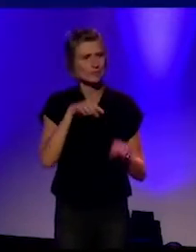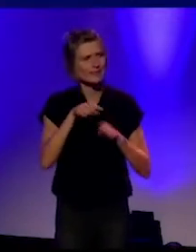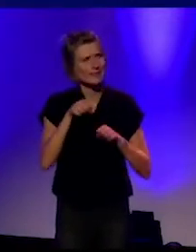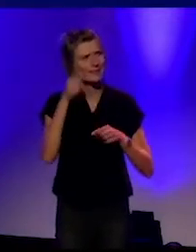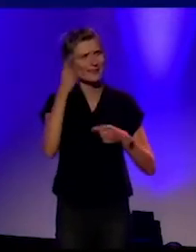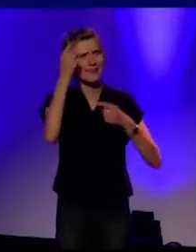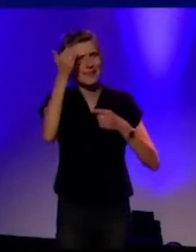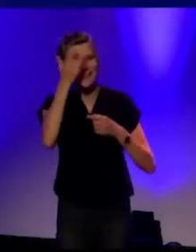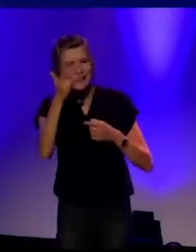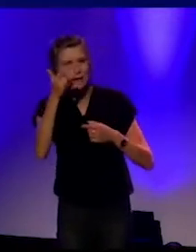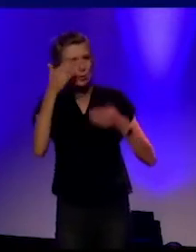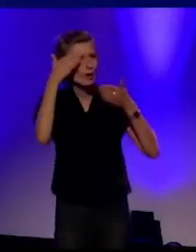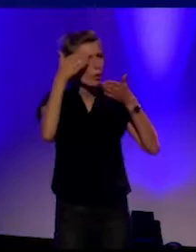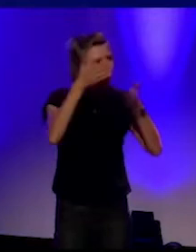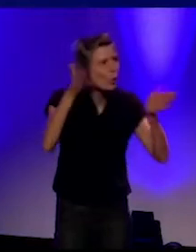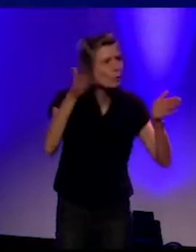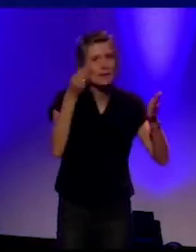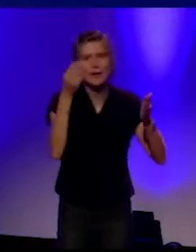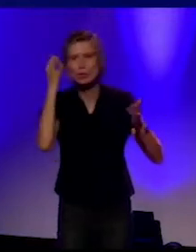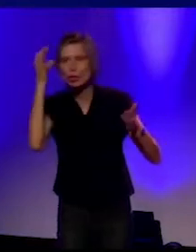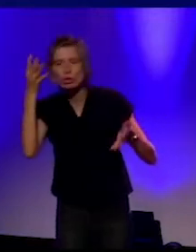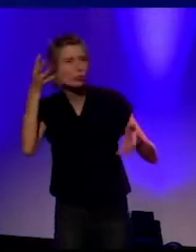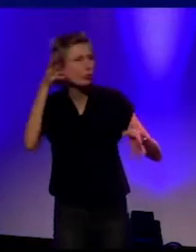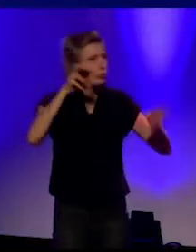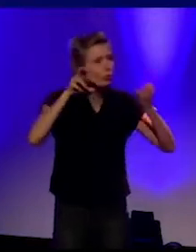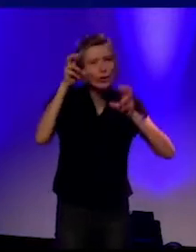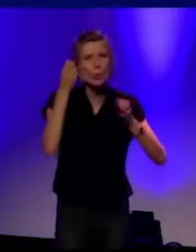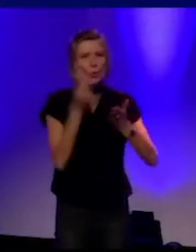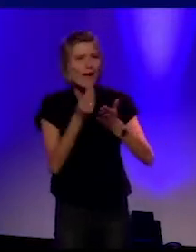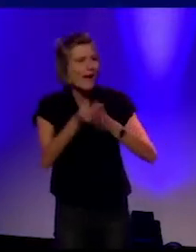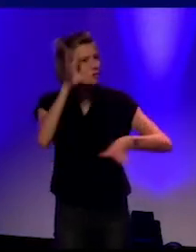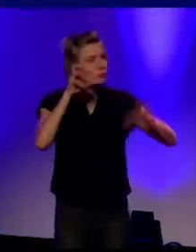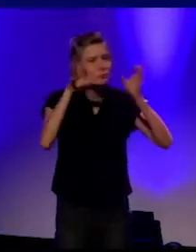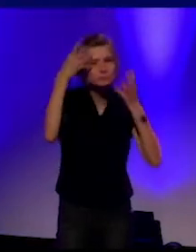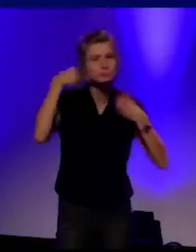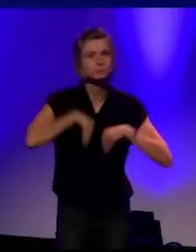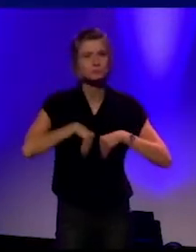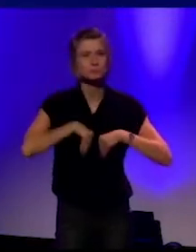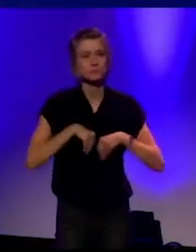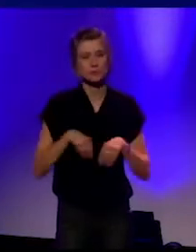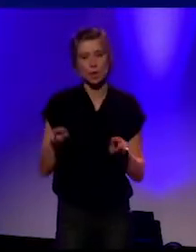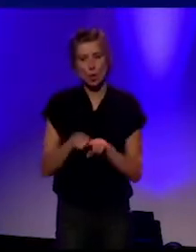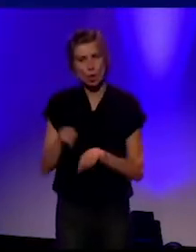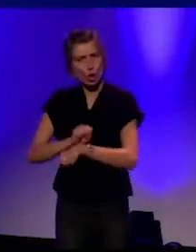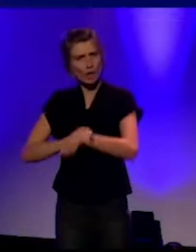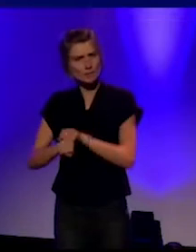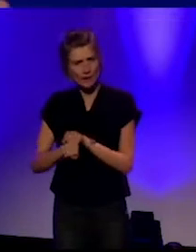waarden en cultuur en zingeving. En maatschappelijk engagement en die open blik op de samenleving. Hier